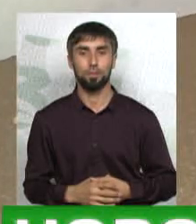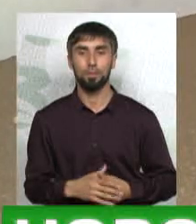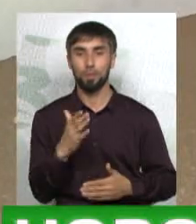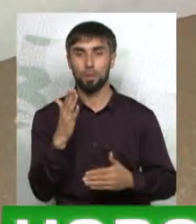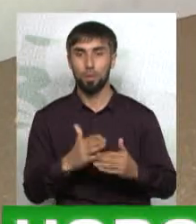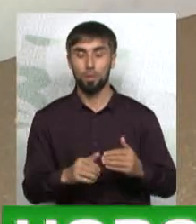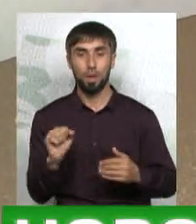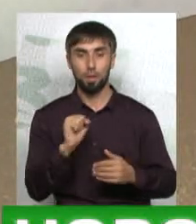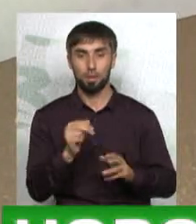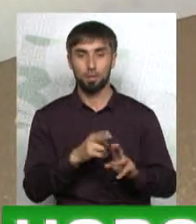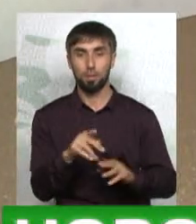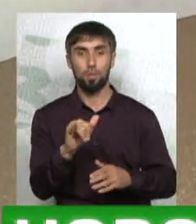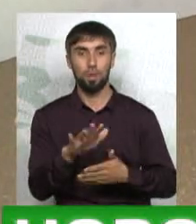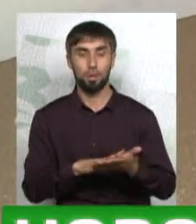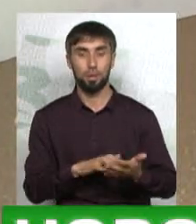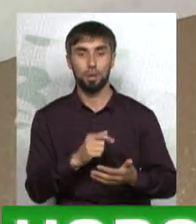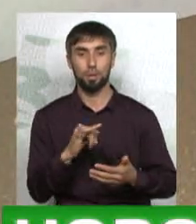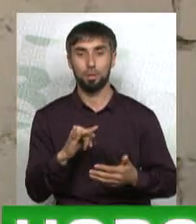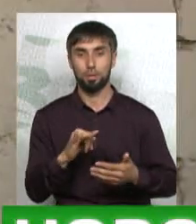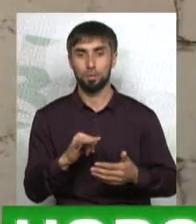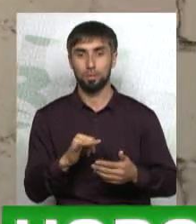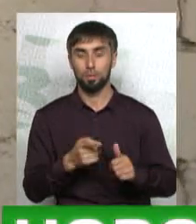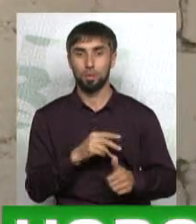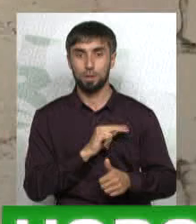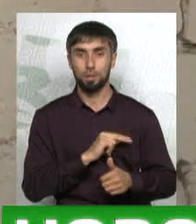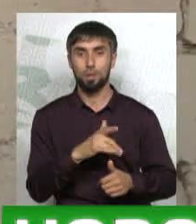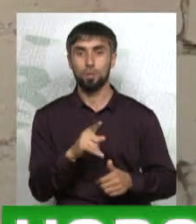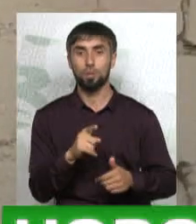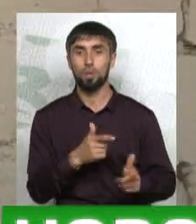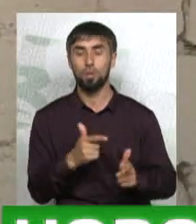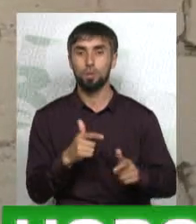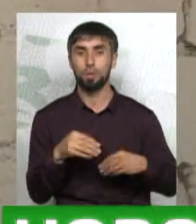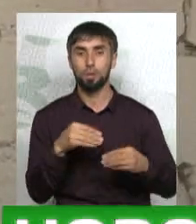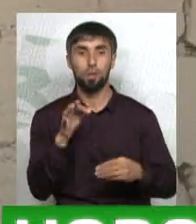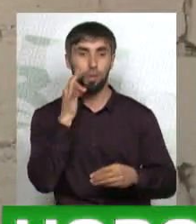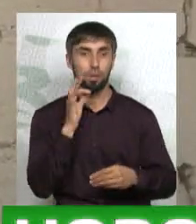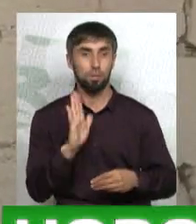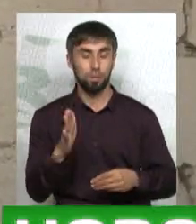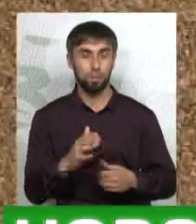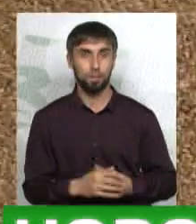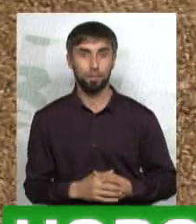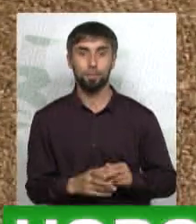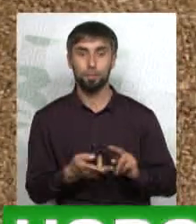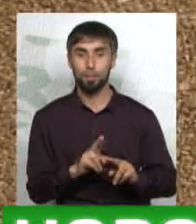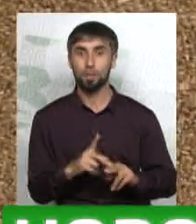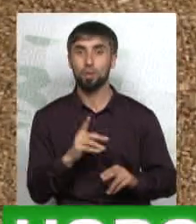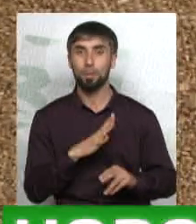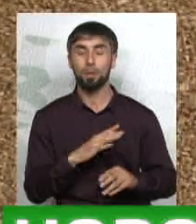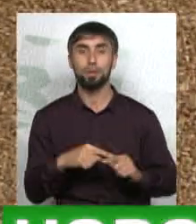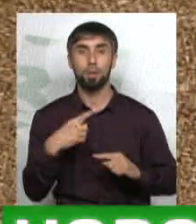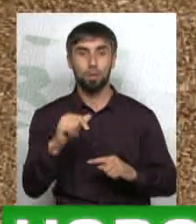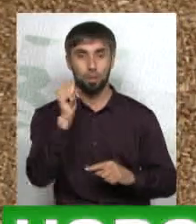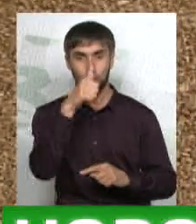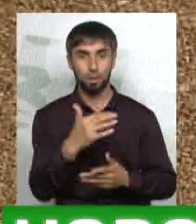Конец августа, а значит, впереди у аграриев хлопоты. В ГУПах готовятся к осенней посевной кампании озимых культур. Поэтому, чтобы уже в следующем